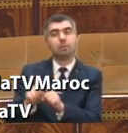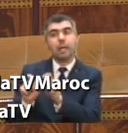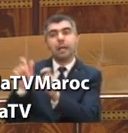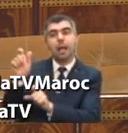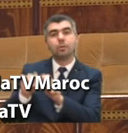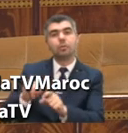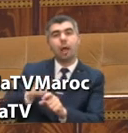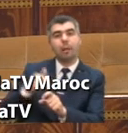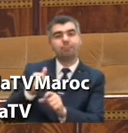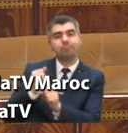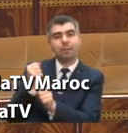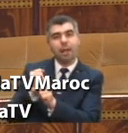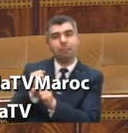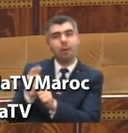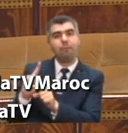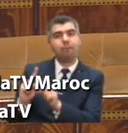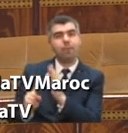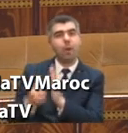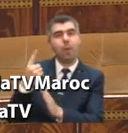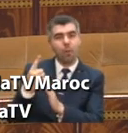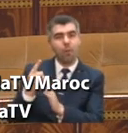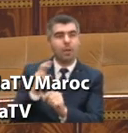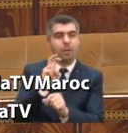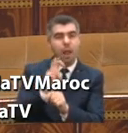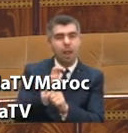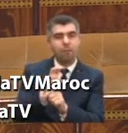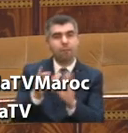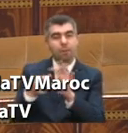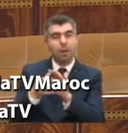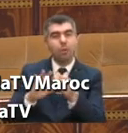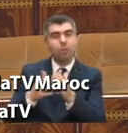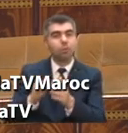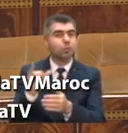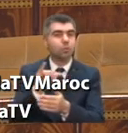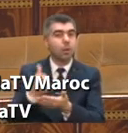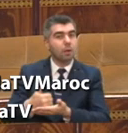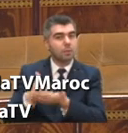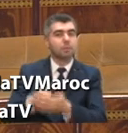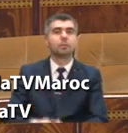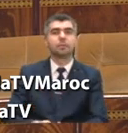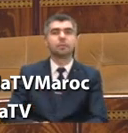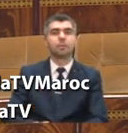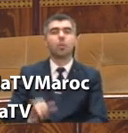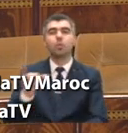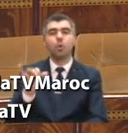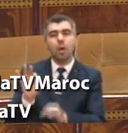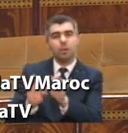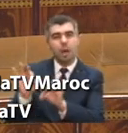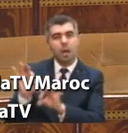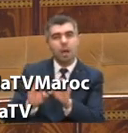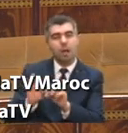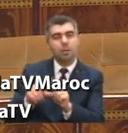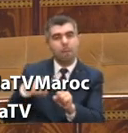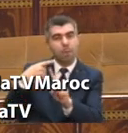الذي يبقى المتضرر الأكبر من تداعيات حالة الطوارئ الصحية؟ كذلك ما هي الإجراءات المتخذة